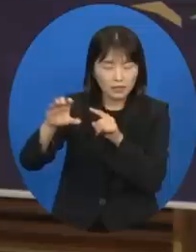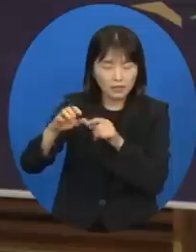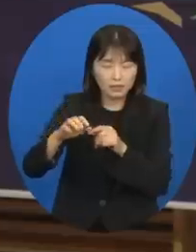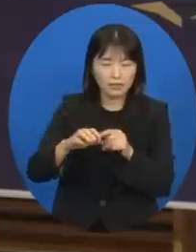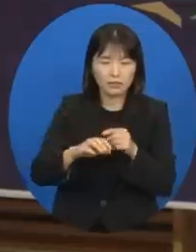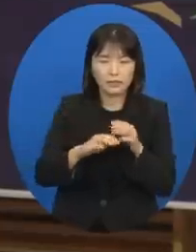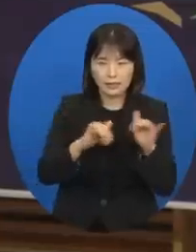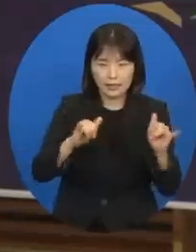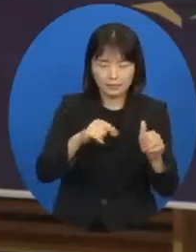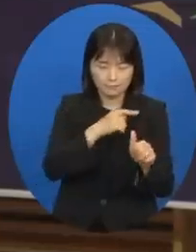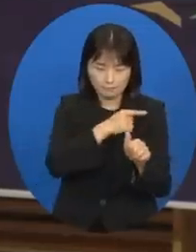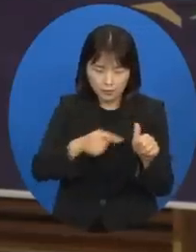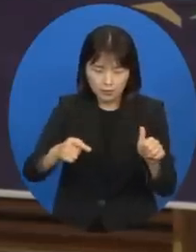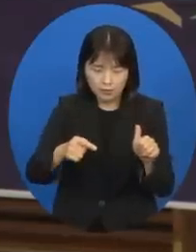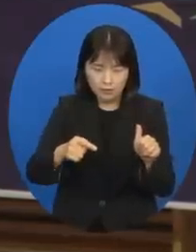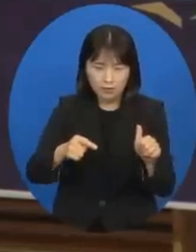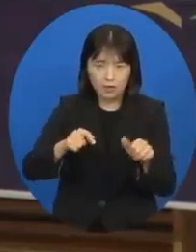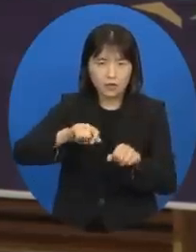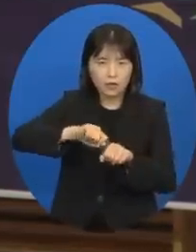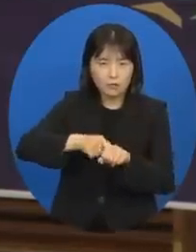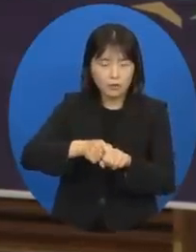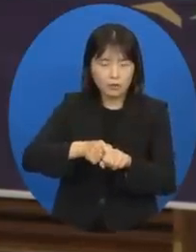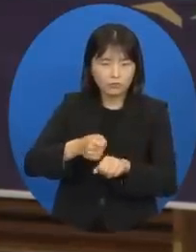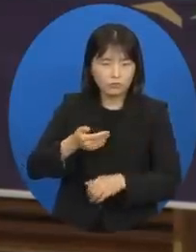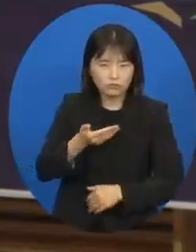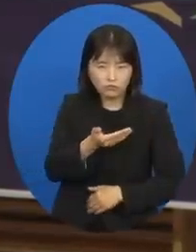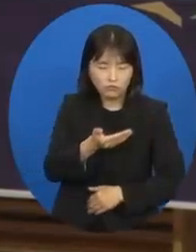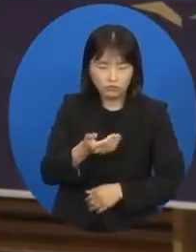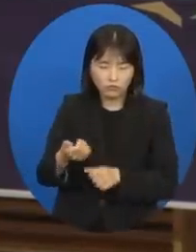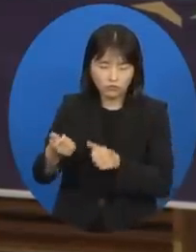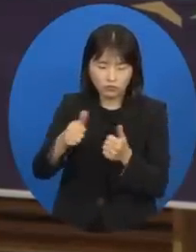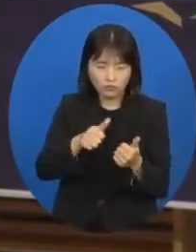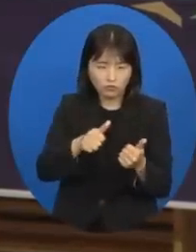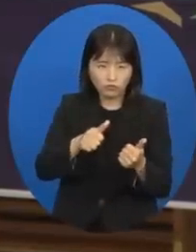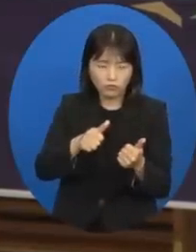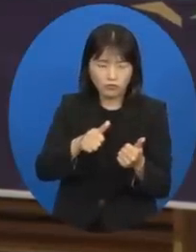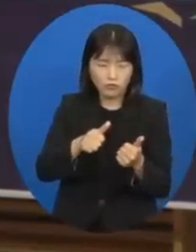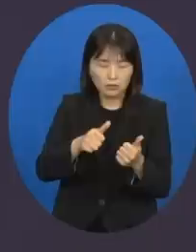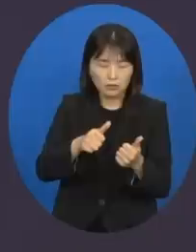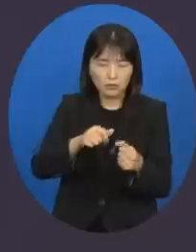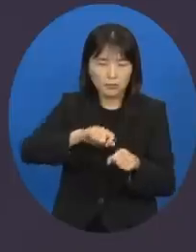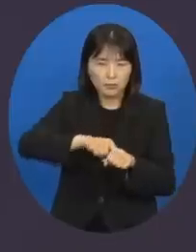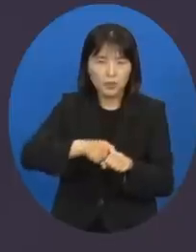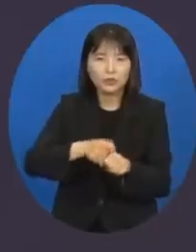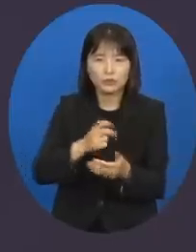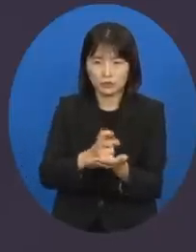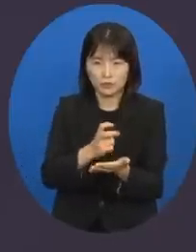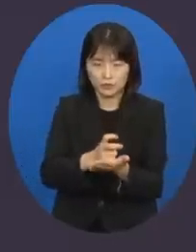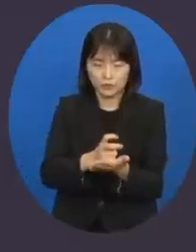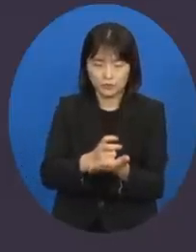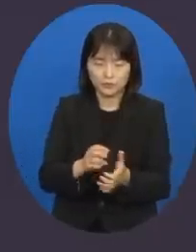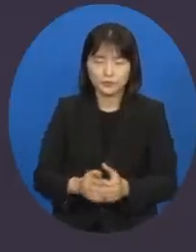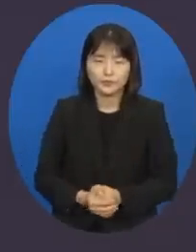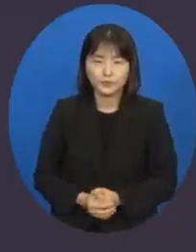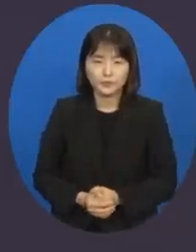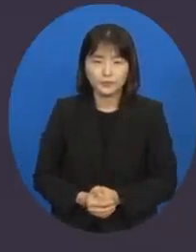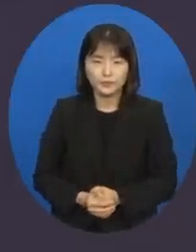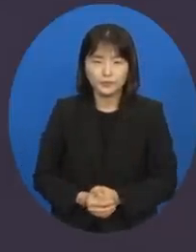처형시키는 아주 끔찍한 죽음에 이르게 하는 형벌 제도였습니다. 종종